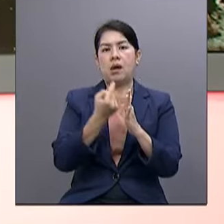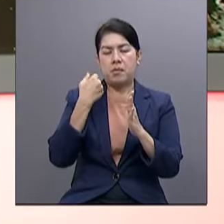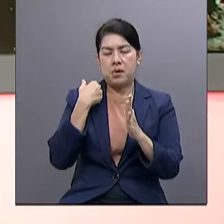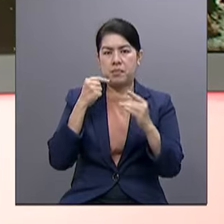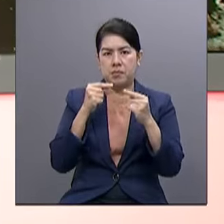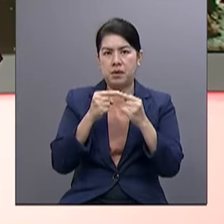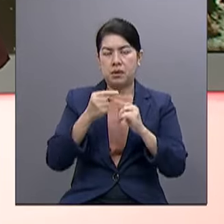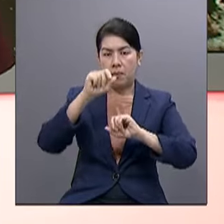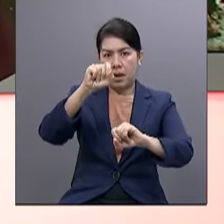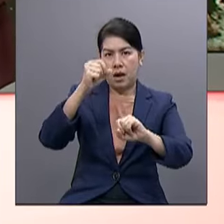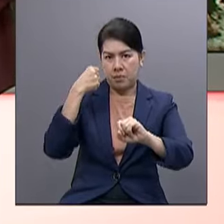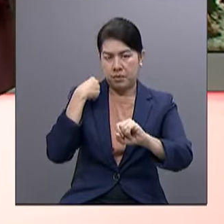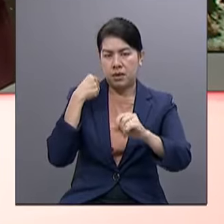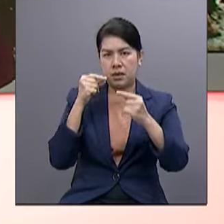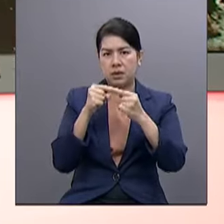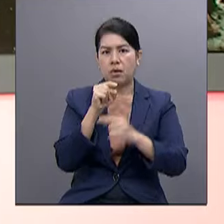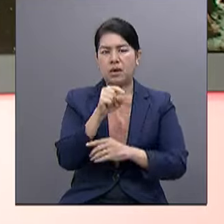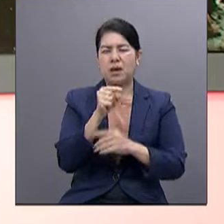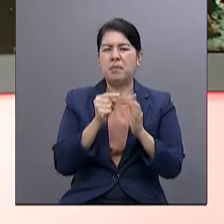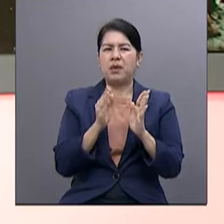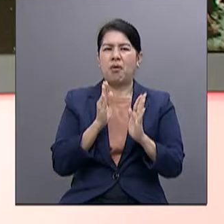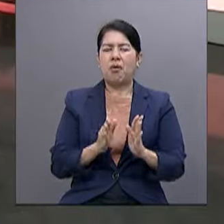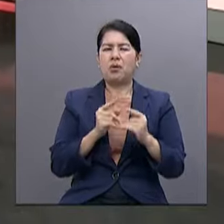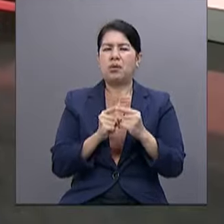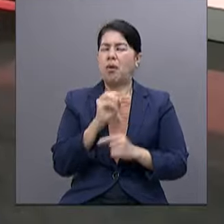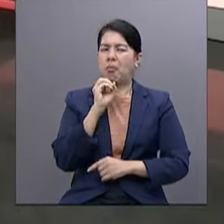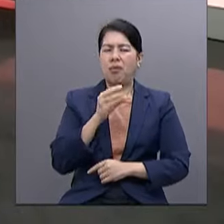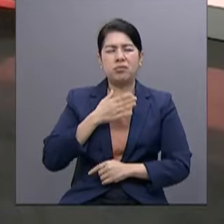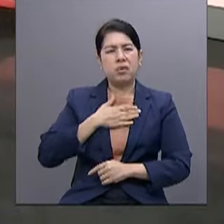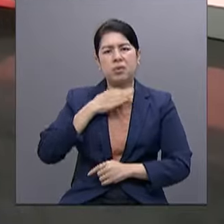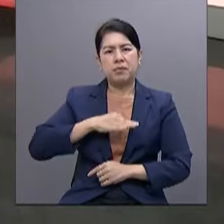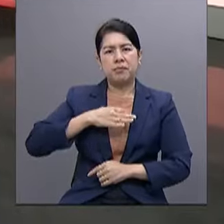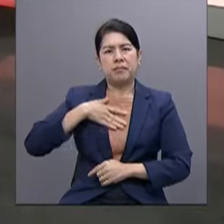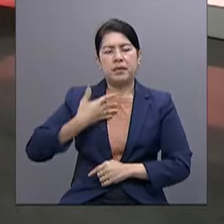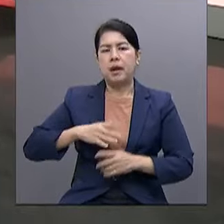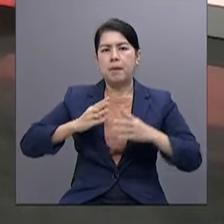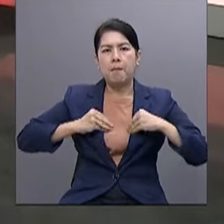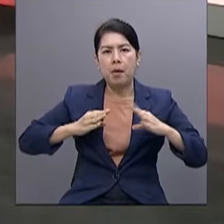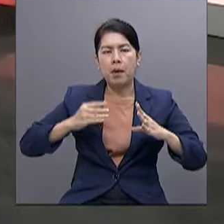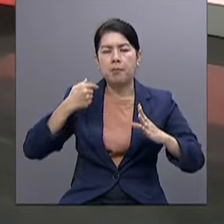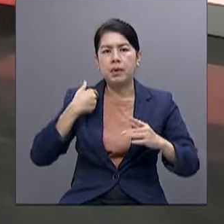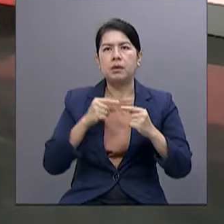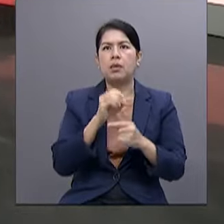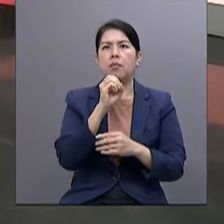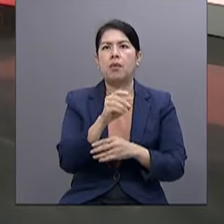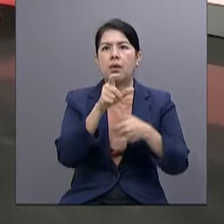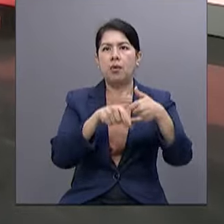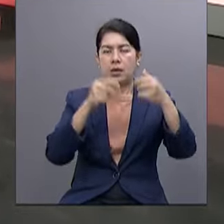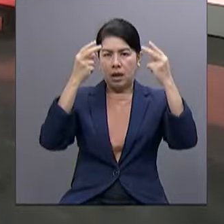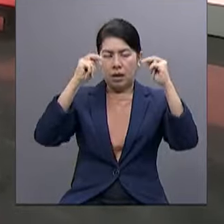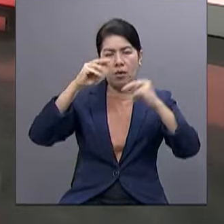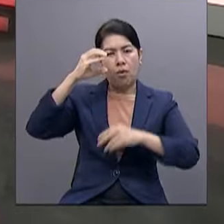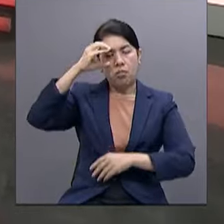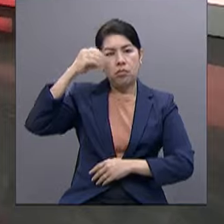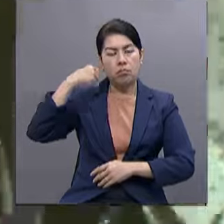ได้ยินก็มีแต่เสียงวิพากษ์วิจารณ์คุณเจชตาคุณพรวดีคะคือฝั่งหนึ่งเขามองว่าไบเดนเนี่ยทำน้อยไปหรือเปล่าทำช้าไปหรือเปล่าในขณะที่อีกฝั่งนึ